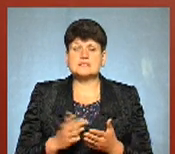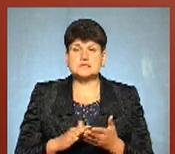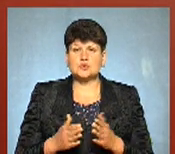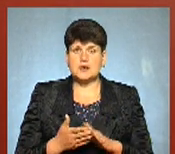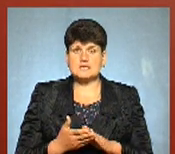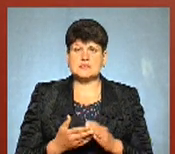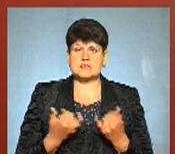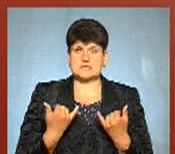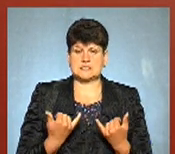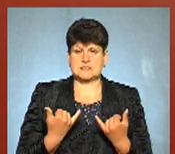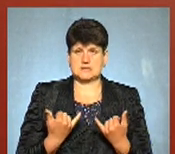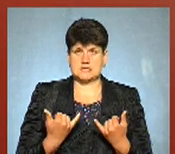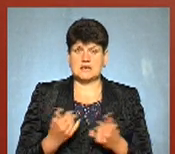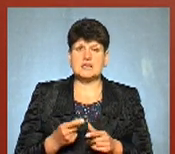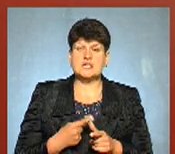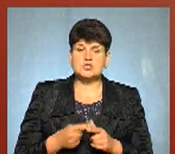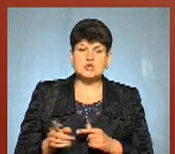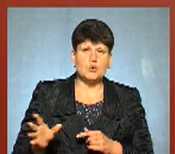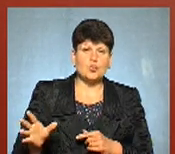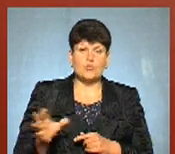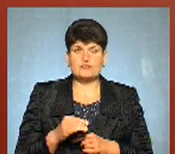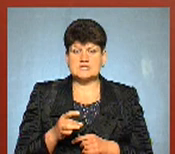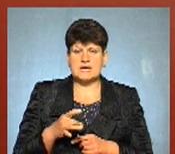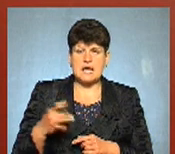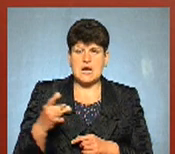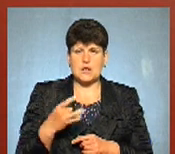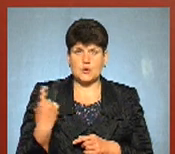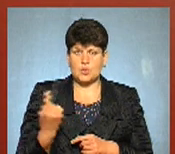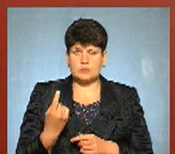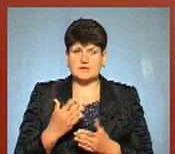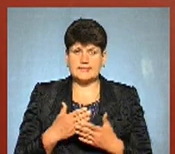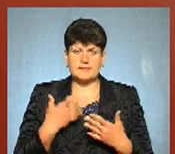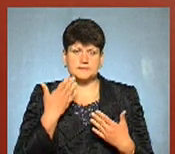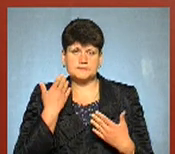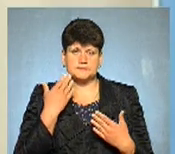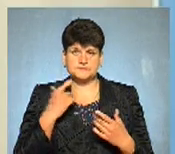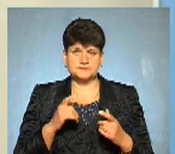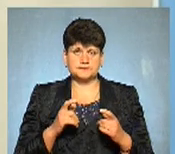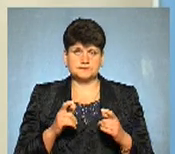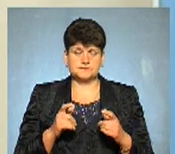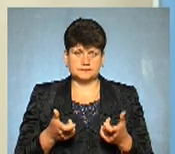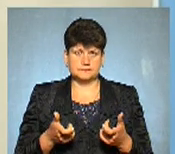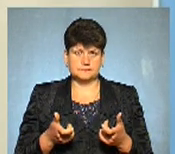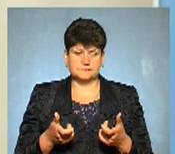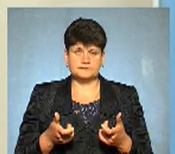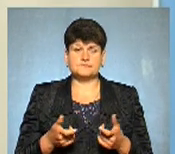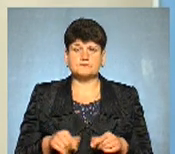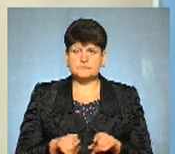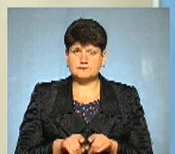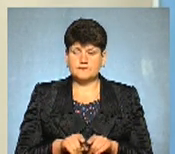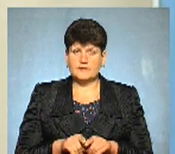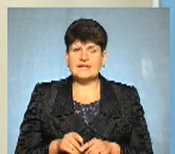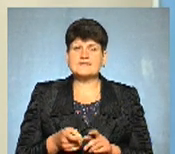станом на зараз? Чи у всіх регіонах, районах області відбувається послаблення однаково? Знову ж таки, в